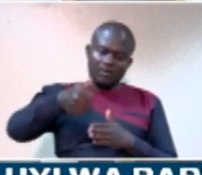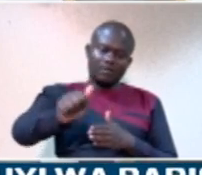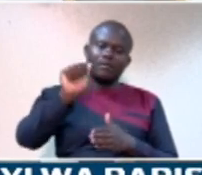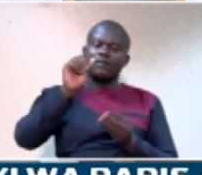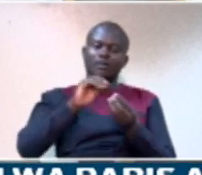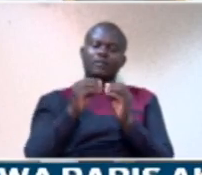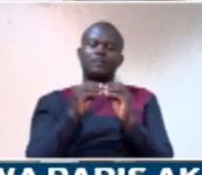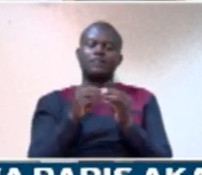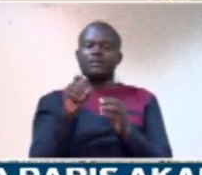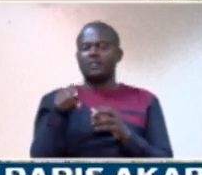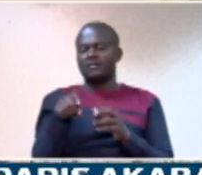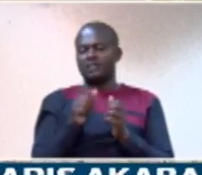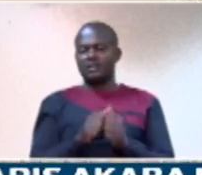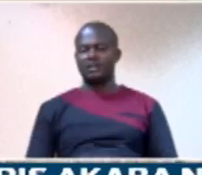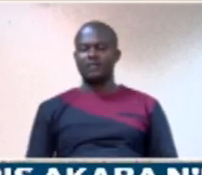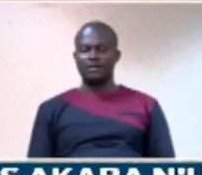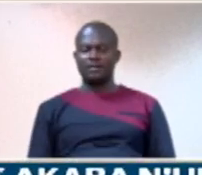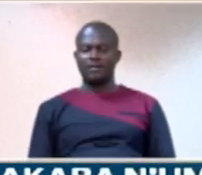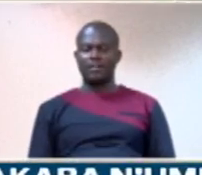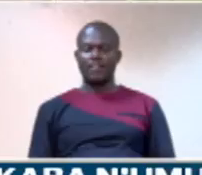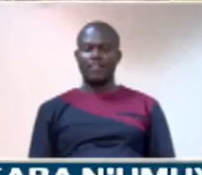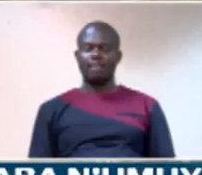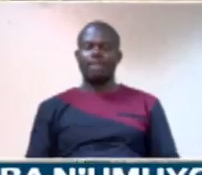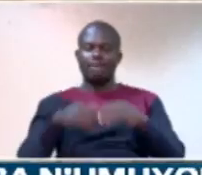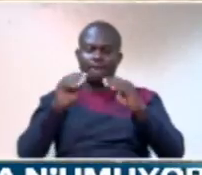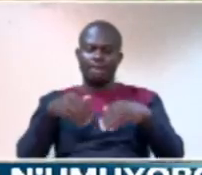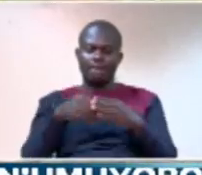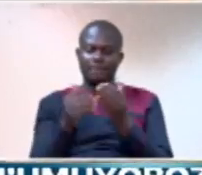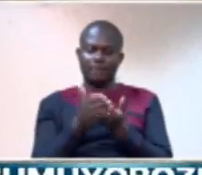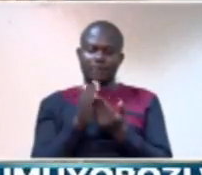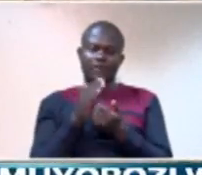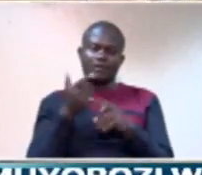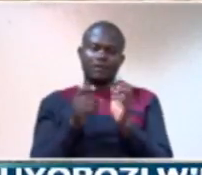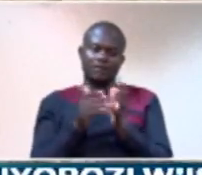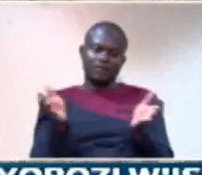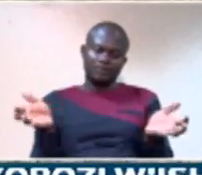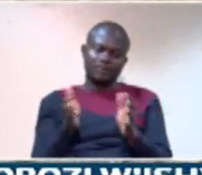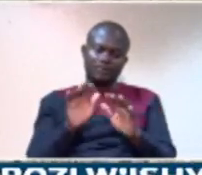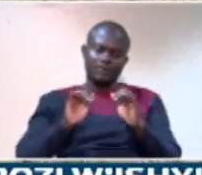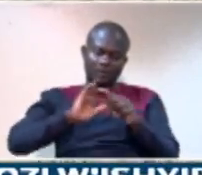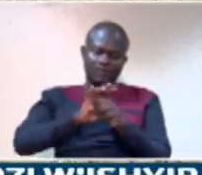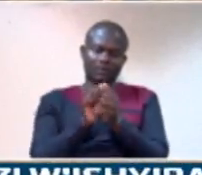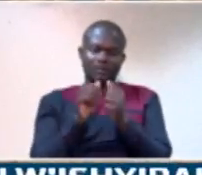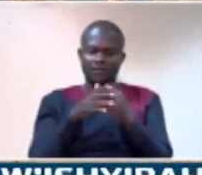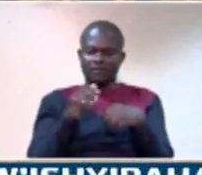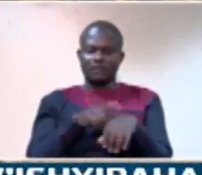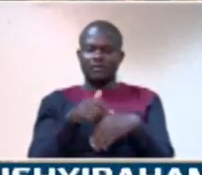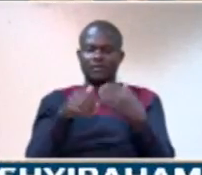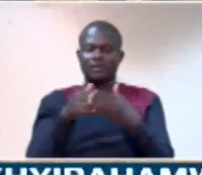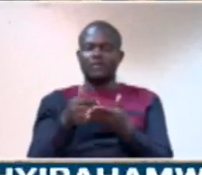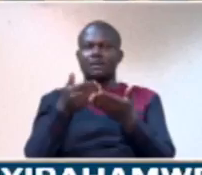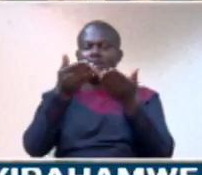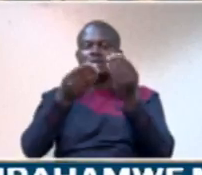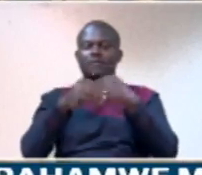iyo nimero ibukenewe. Abahinzi n'aborozi kandi bashishikarizwa kwirinda COVID-19 igihe bageze umusaruro wabo